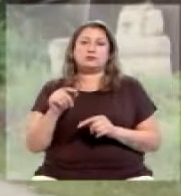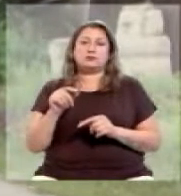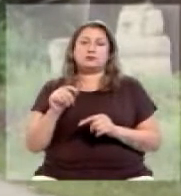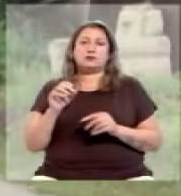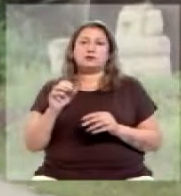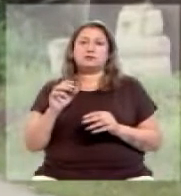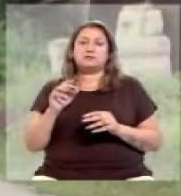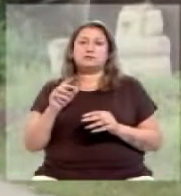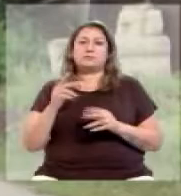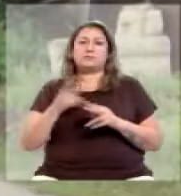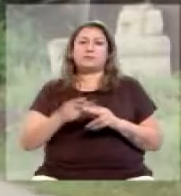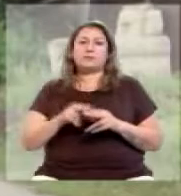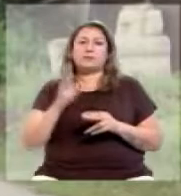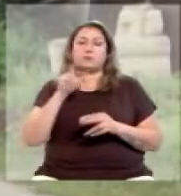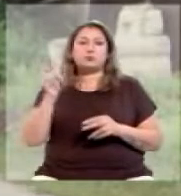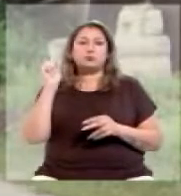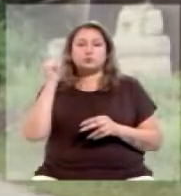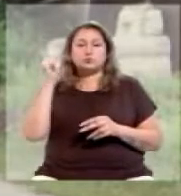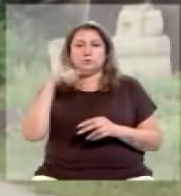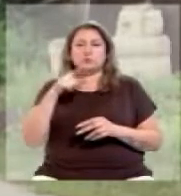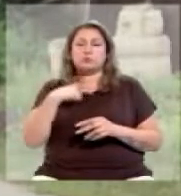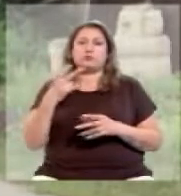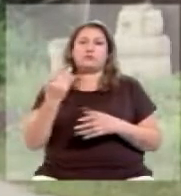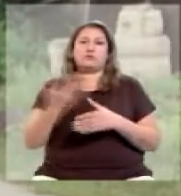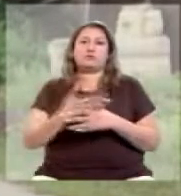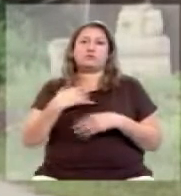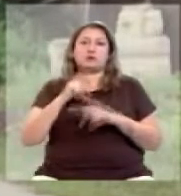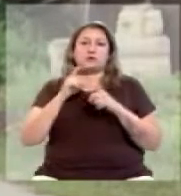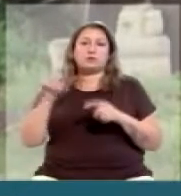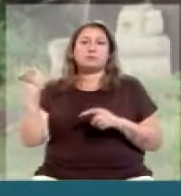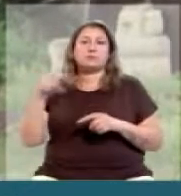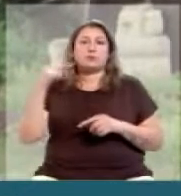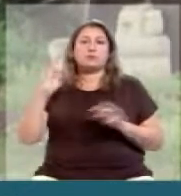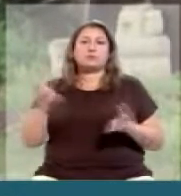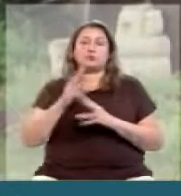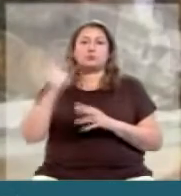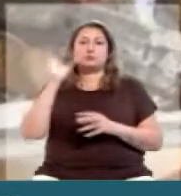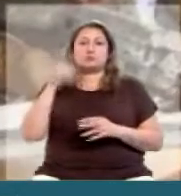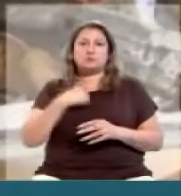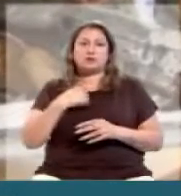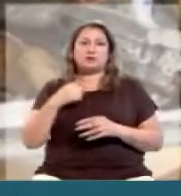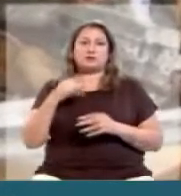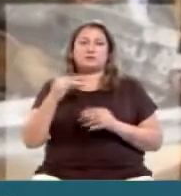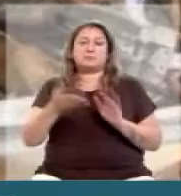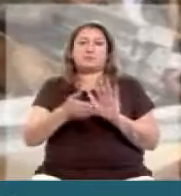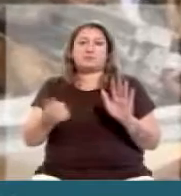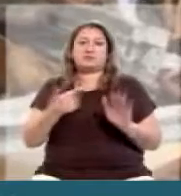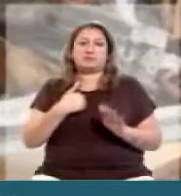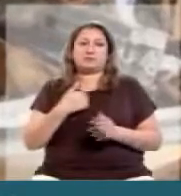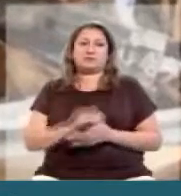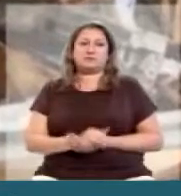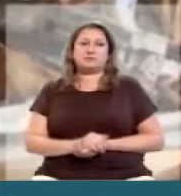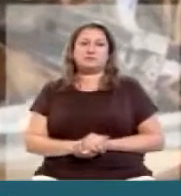мен бізге көмегіңіз керек деп айқайладым. Президент мені естіп, тоқтап, қасына шақырды. Сот орындары